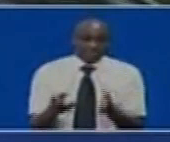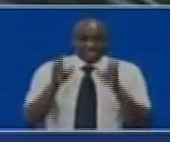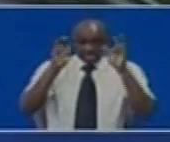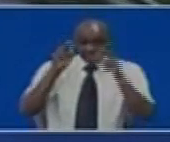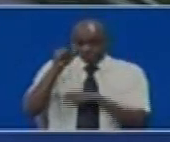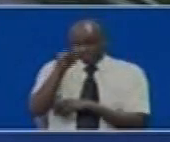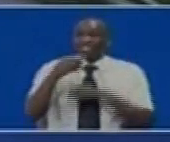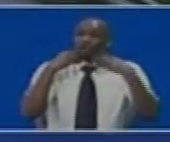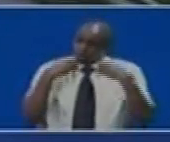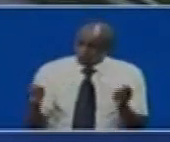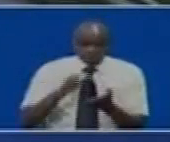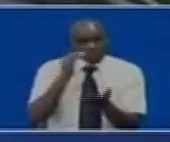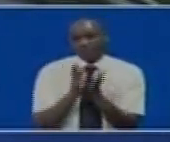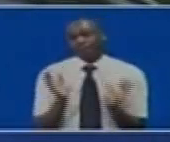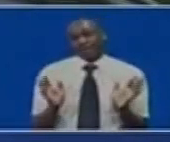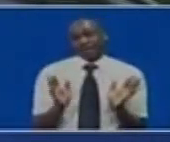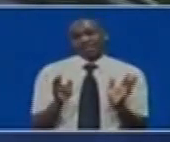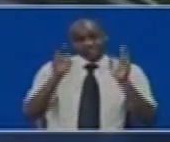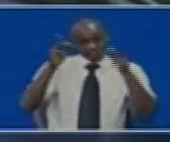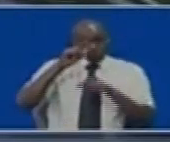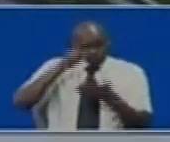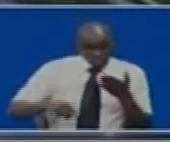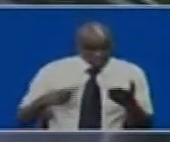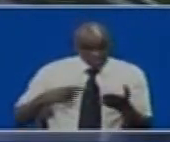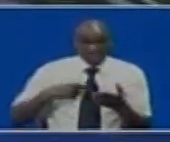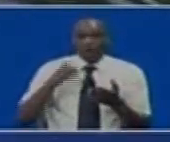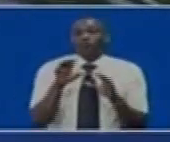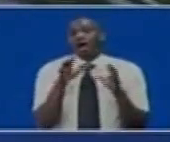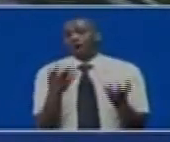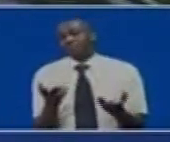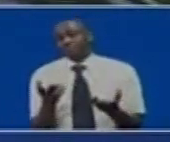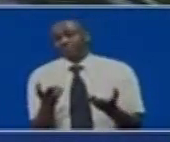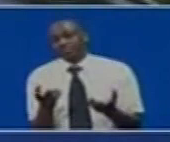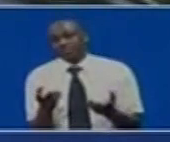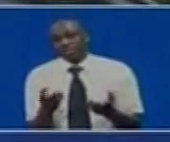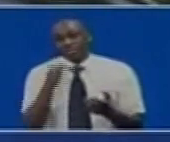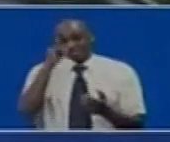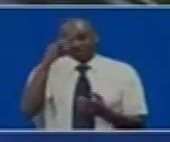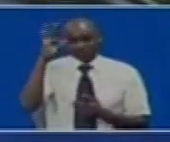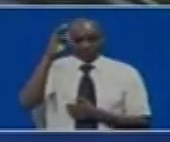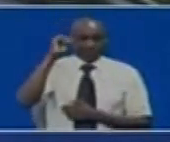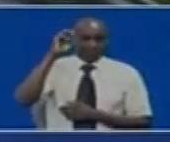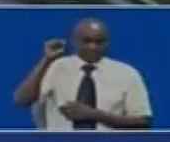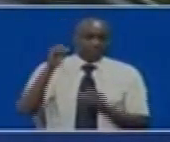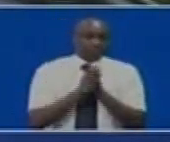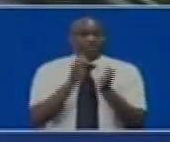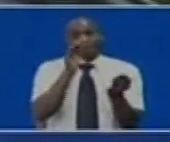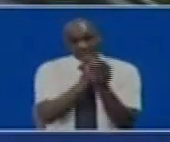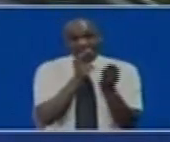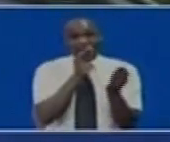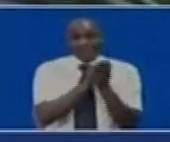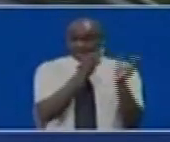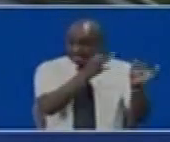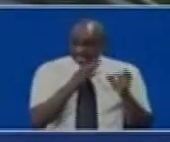not loss of funds. I think the issue was on configuration of IFMIS and the bank accounts being opened